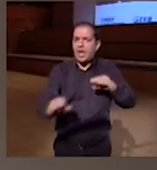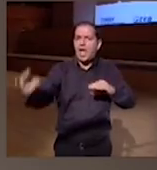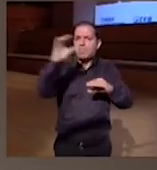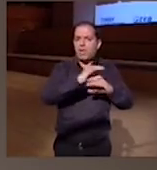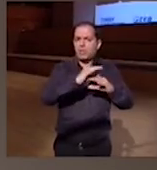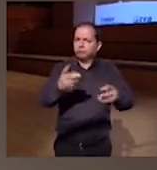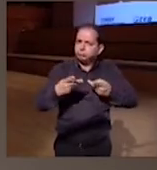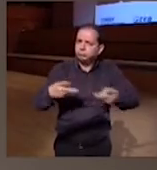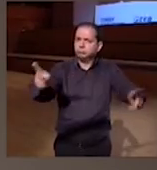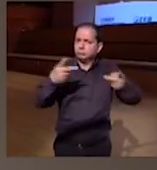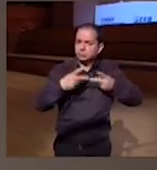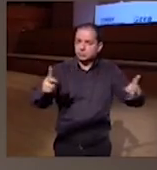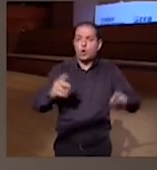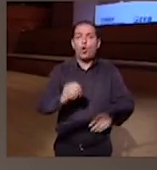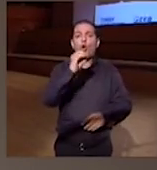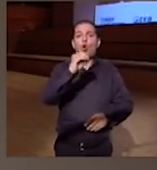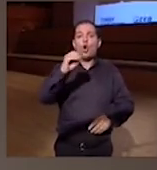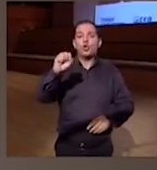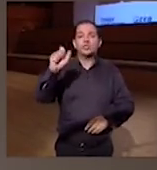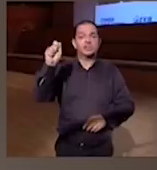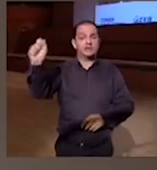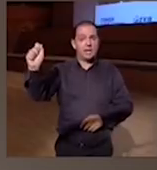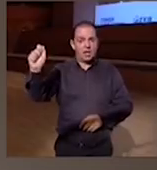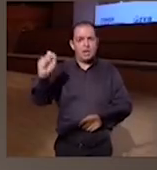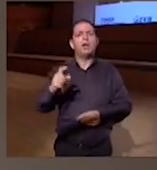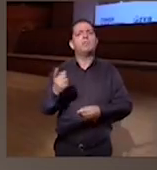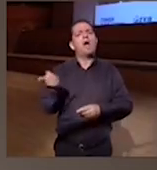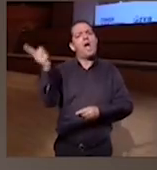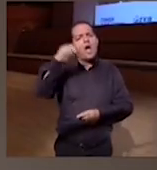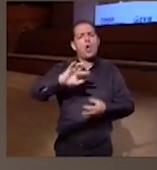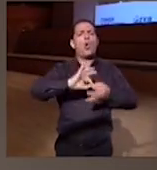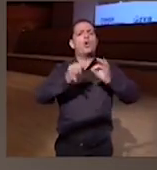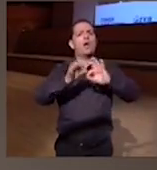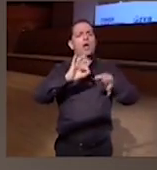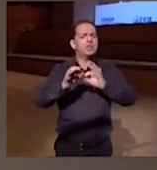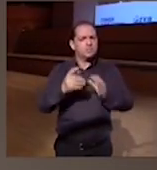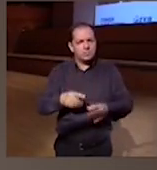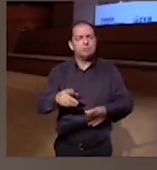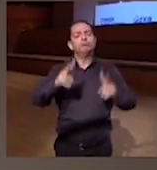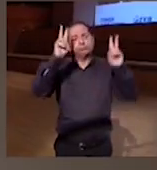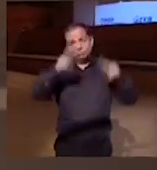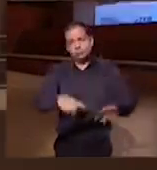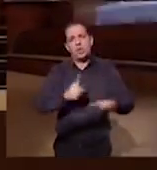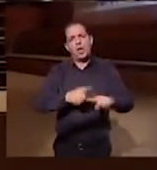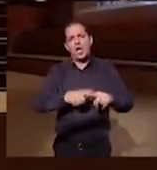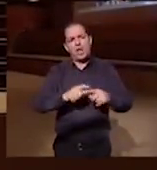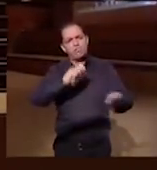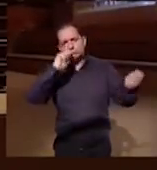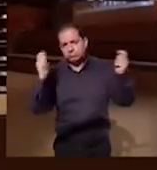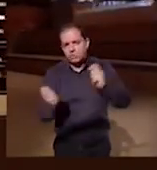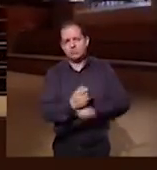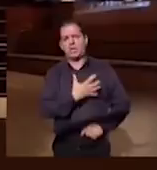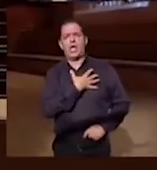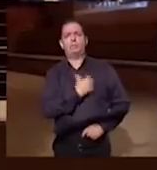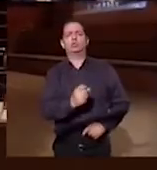θεσμοί και ο ΟΟΣΑ αναγνωρίζουν σήμερα απερίφραστα αυτή την προσπάθεια. Τα